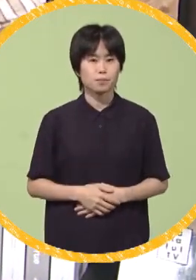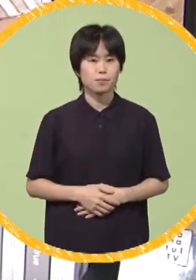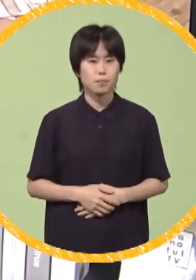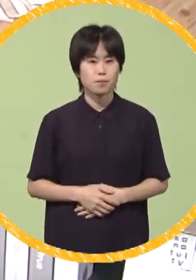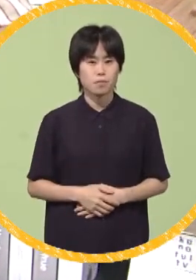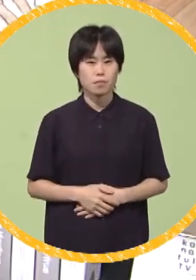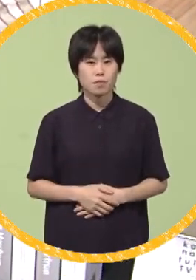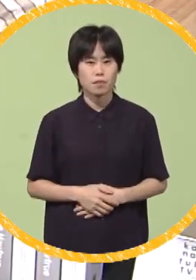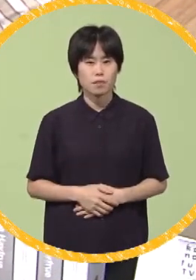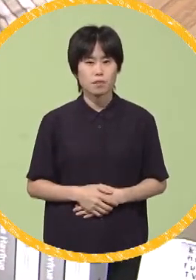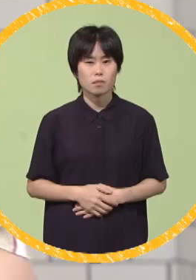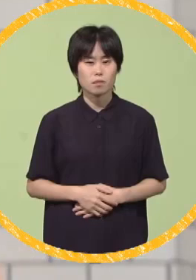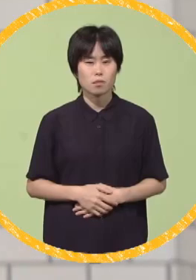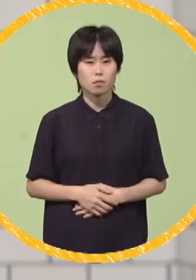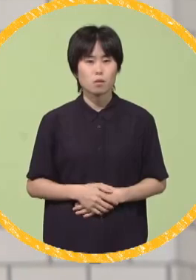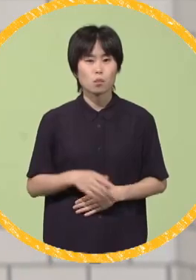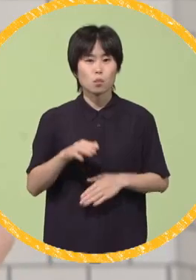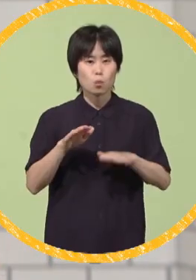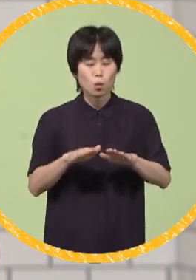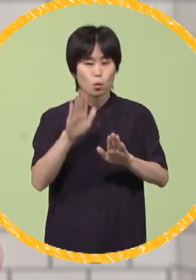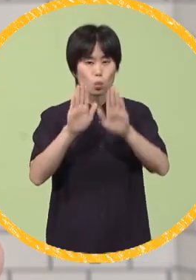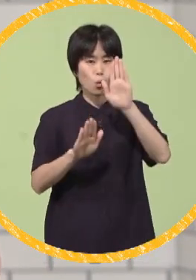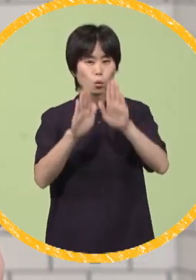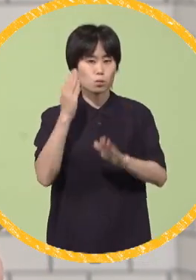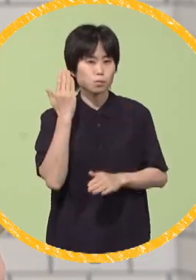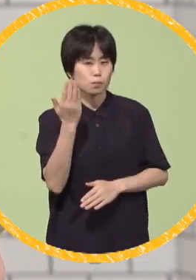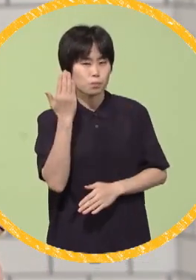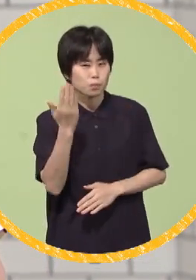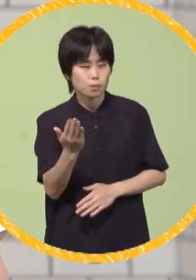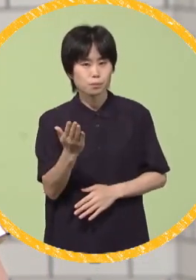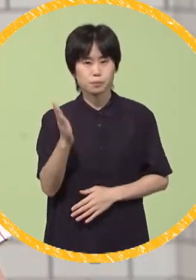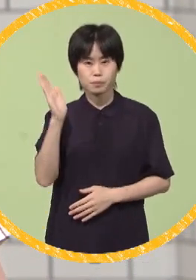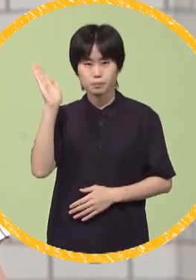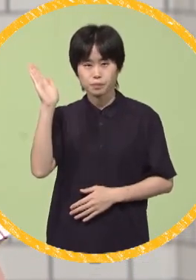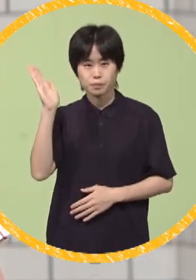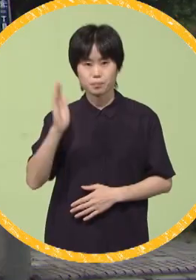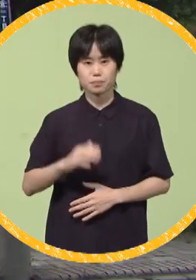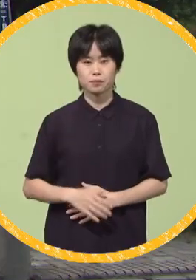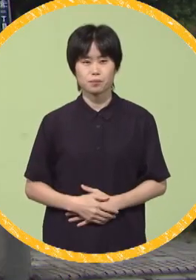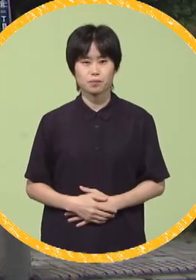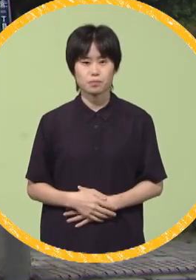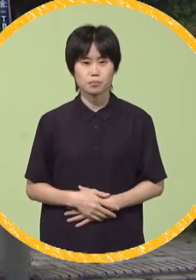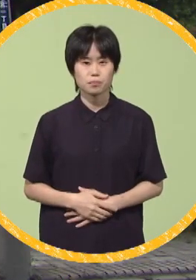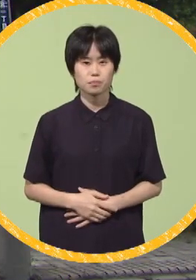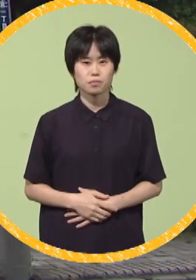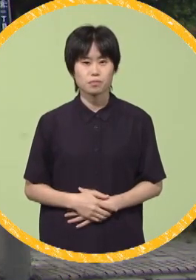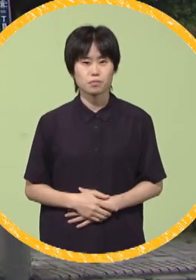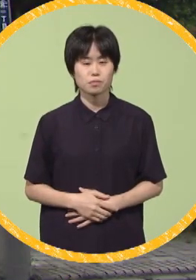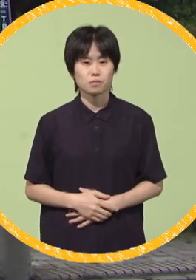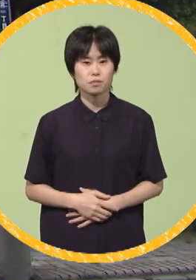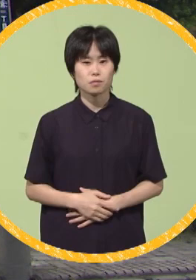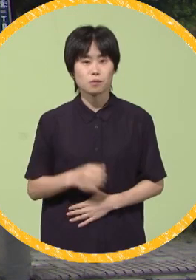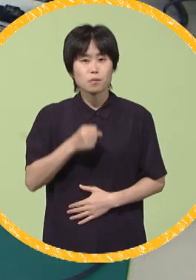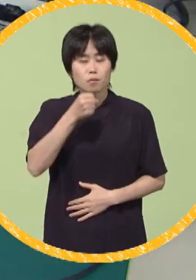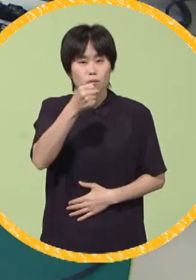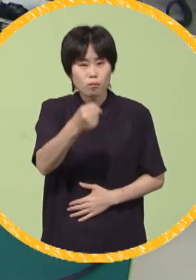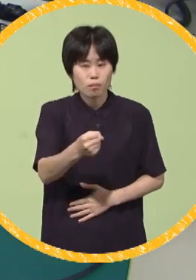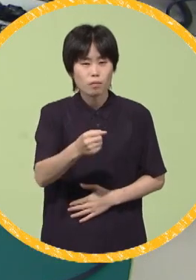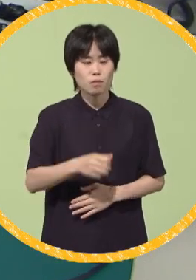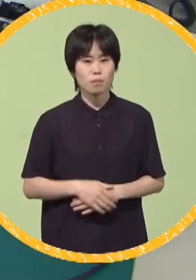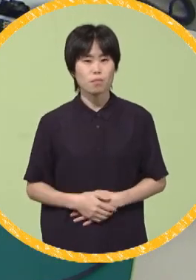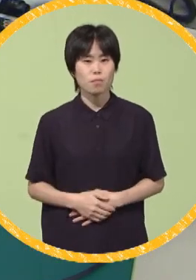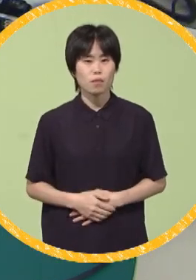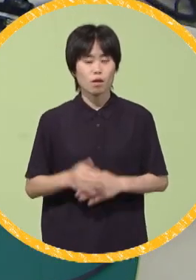ますよね、確かに、は い、その現状について専門家に伺ってきましたので、 VTR ご覧ください。どうぞ。 ウッズが取材に訪れたの